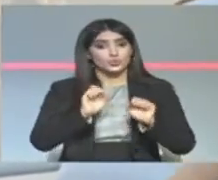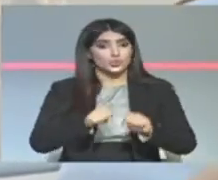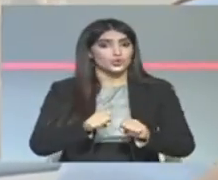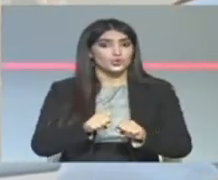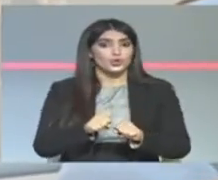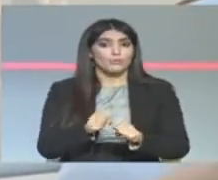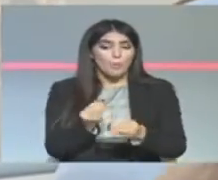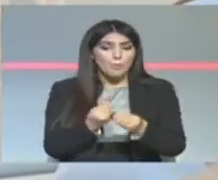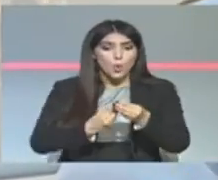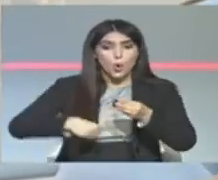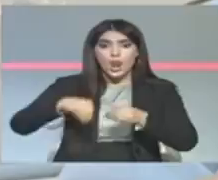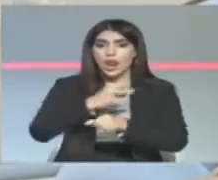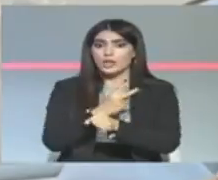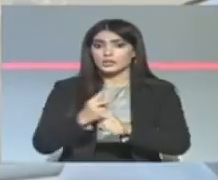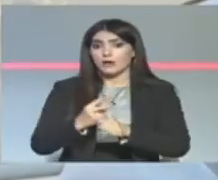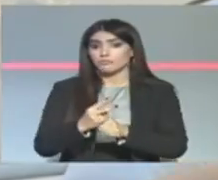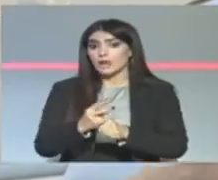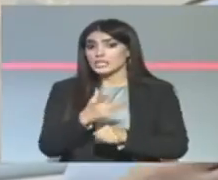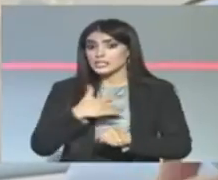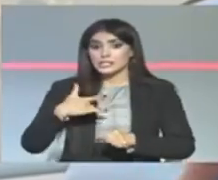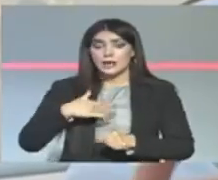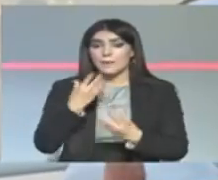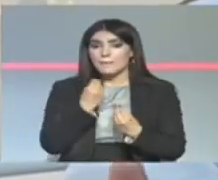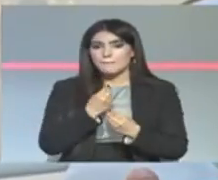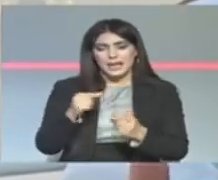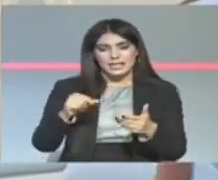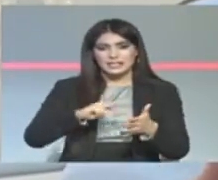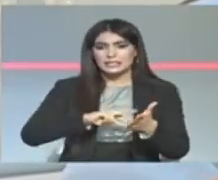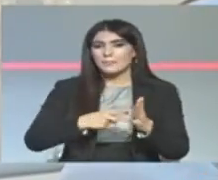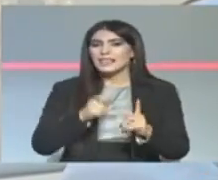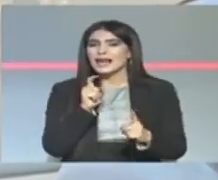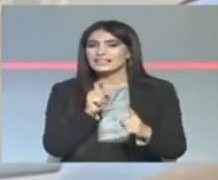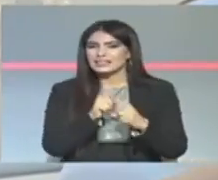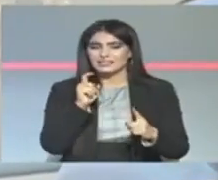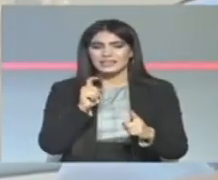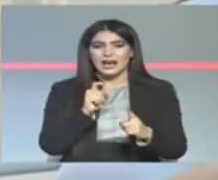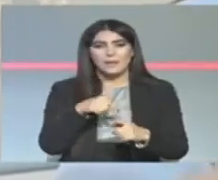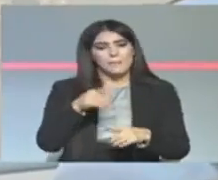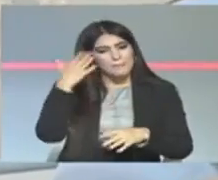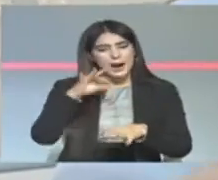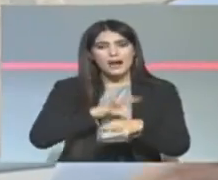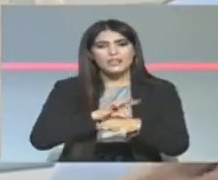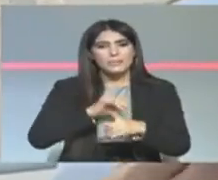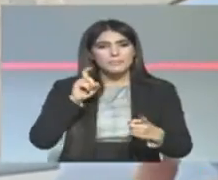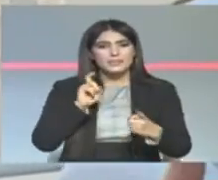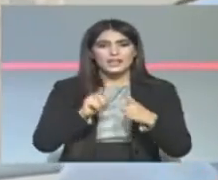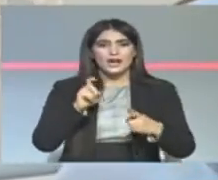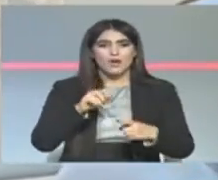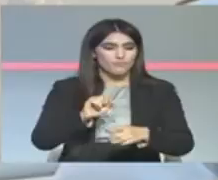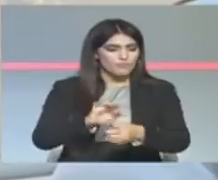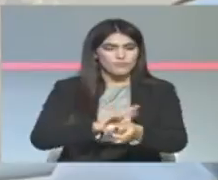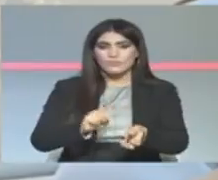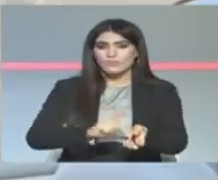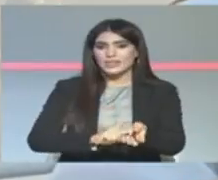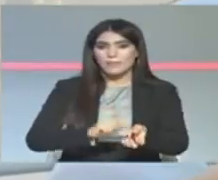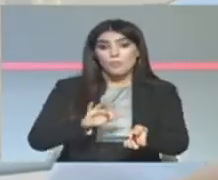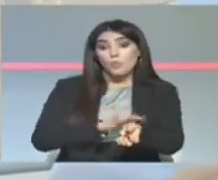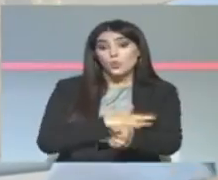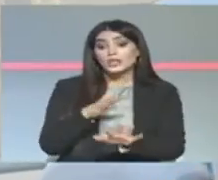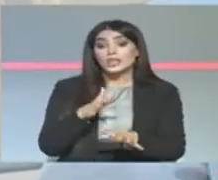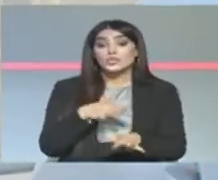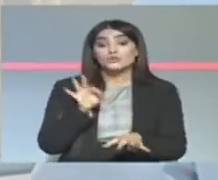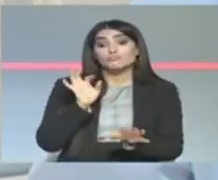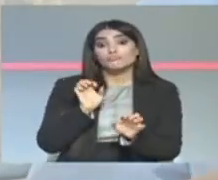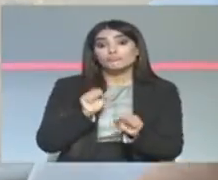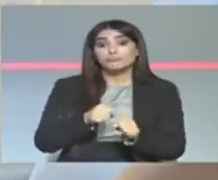مضاعفات خطيره فيما للسيد وسيتولى عندك الاسيتون في الدم اجمالا قدر كوري